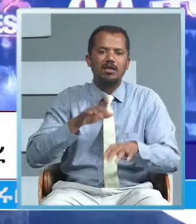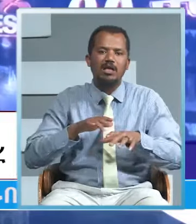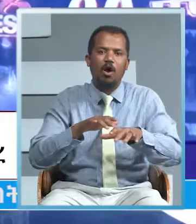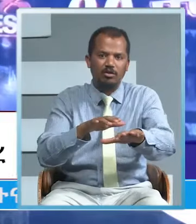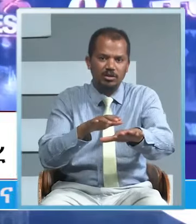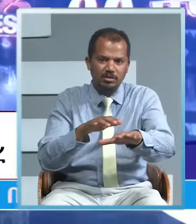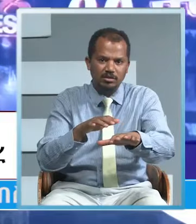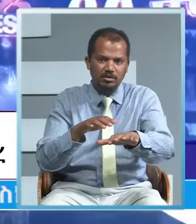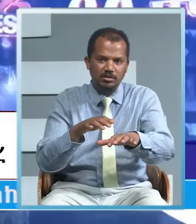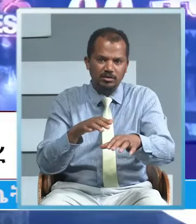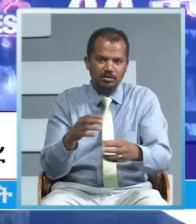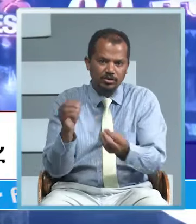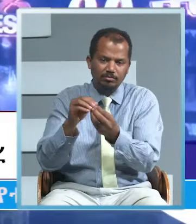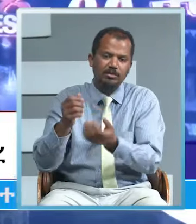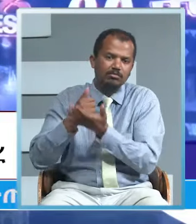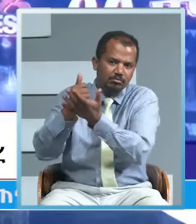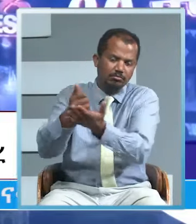ጭምር